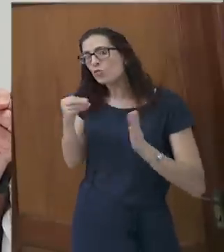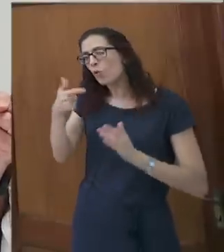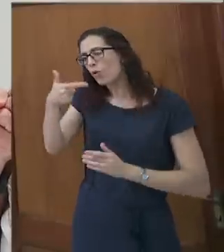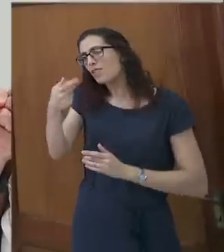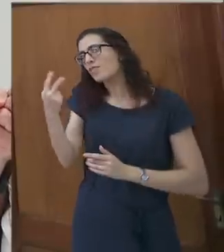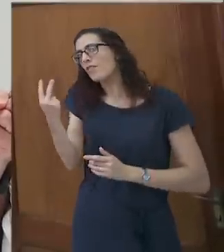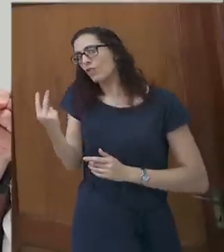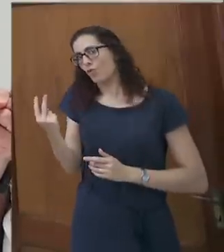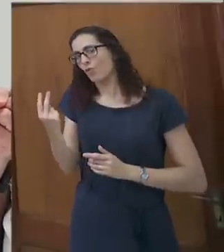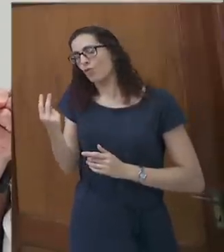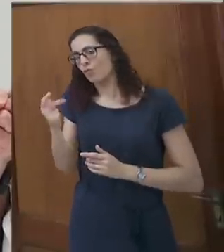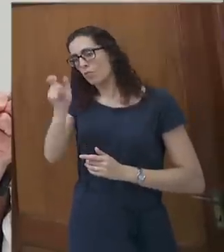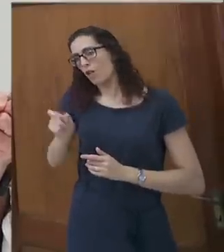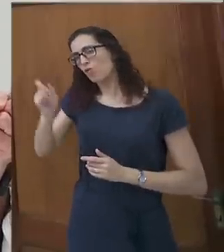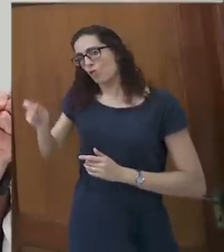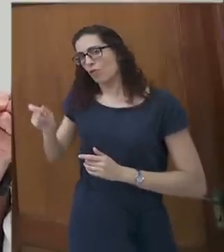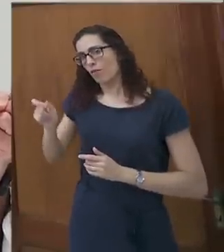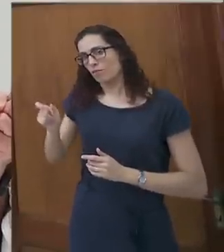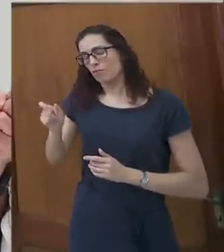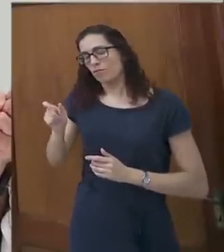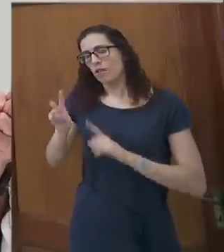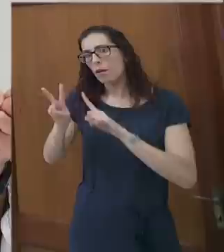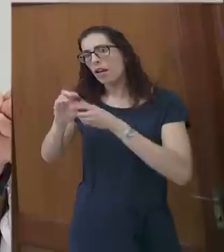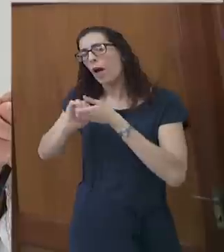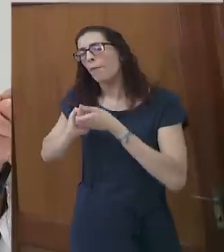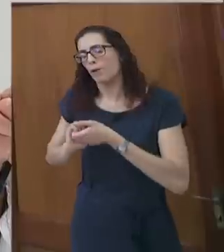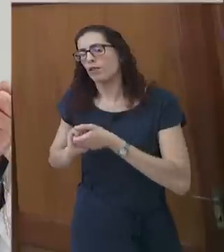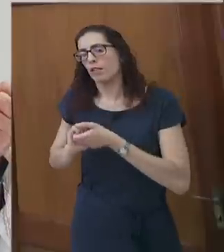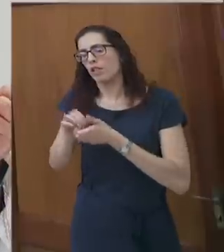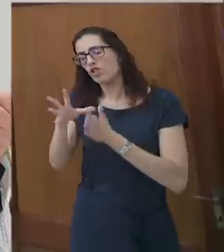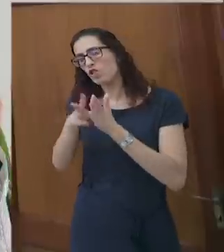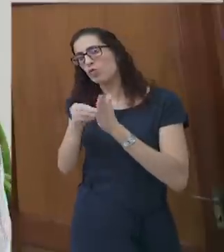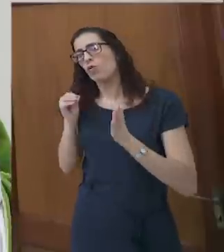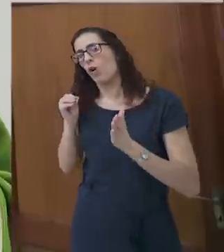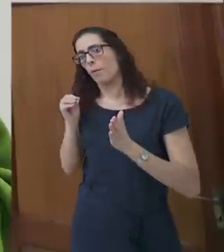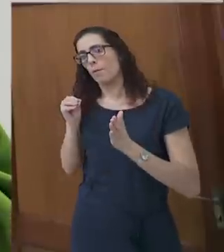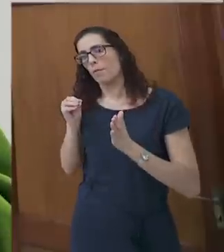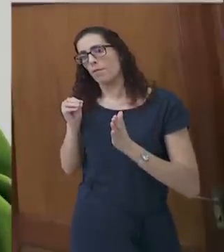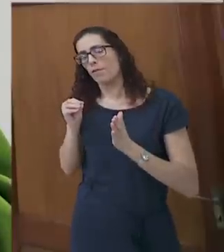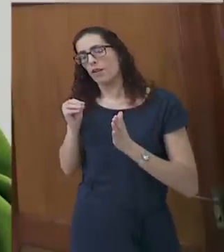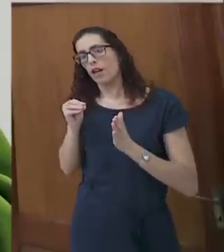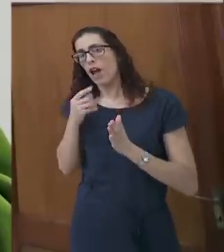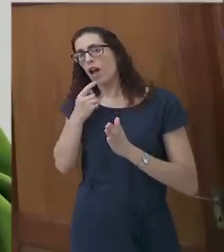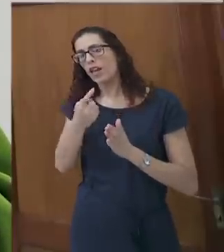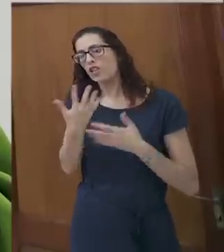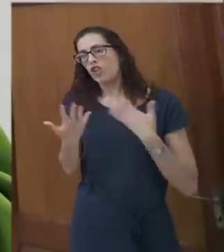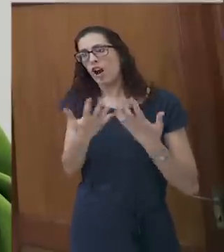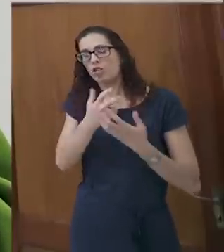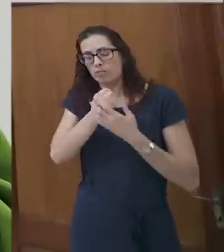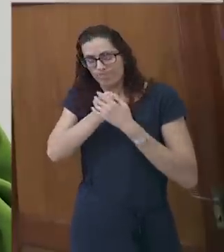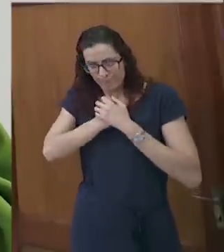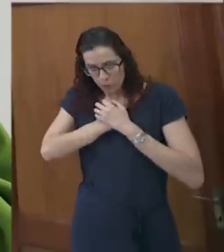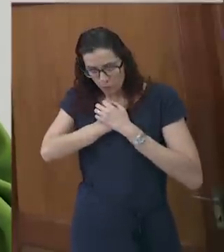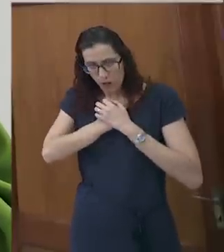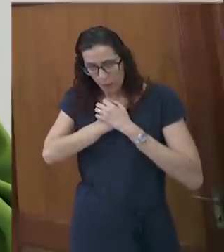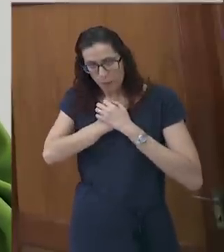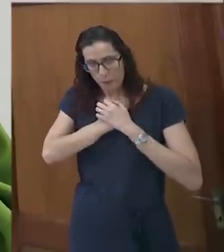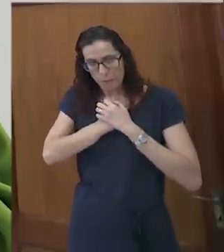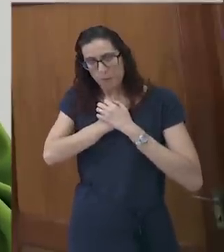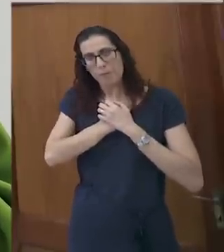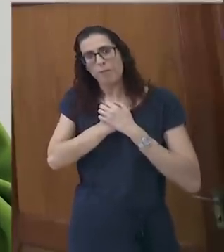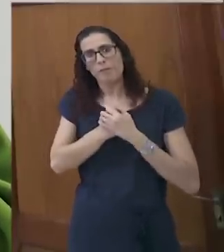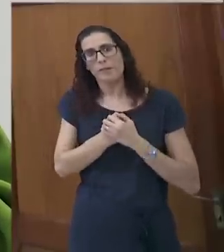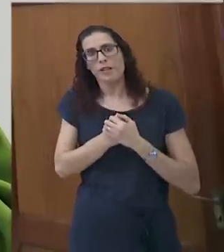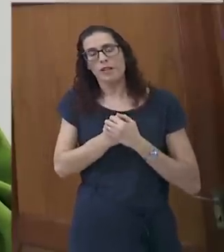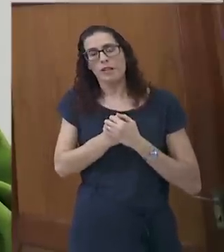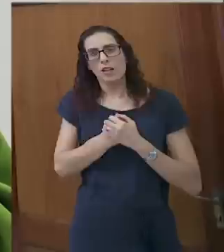U jgħid imbagħad xi ħaġa li għandna dejjem inżommuha f'qalbna. Meta